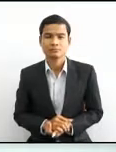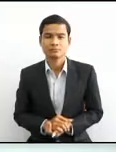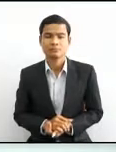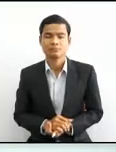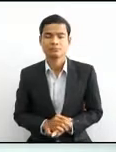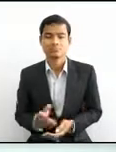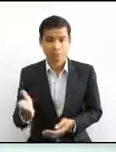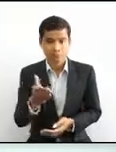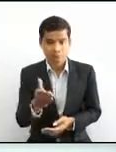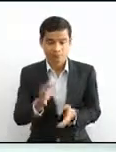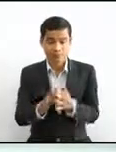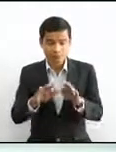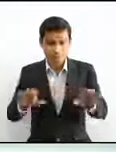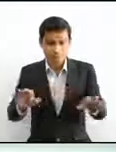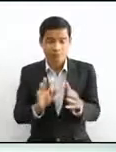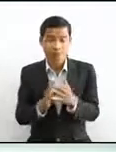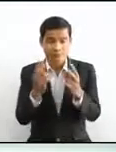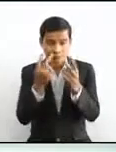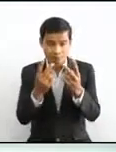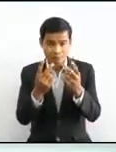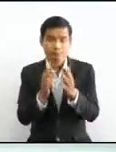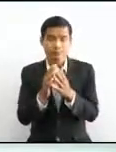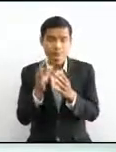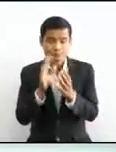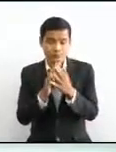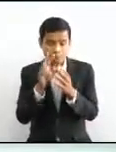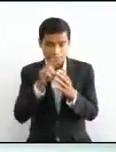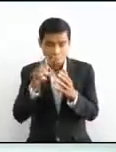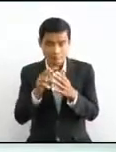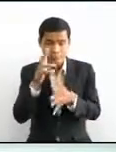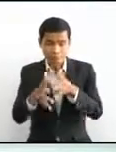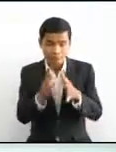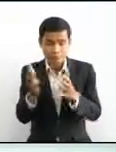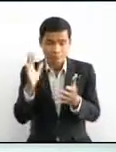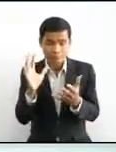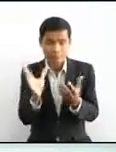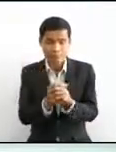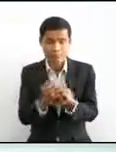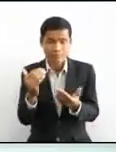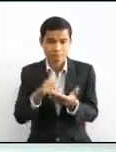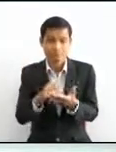cha con được ăn nè cho rùm ăn được ăn nè to chập đầm